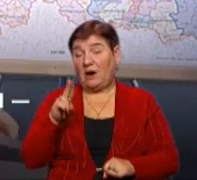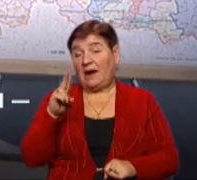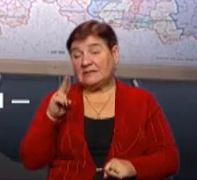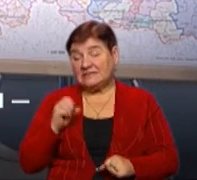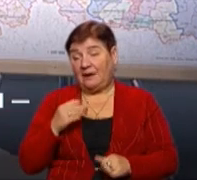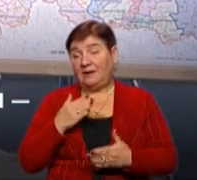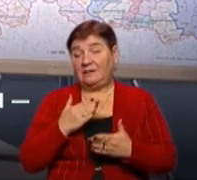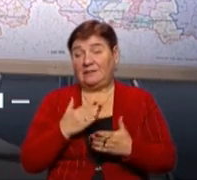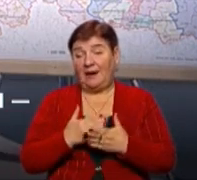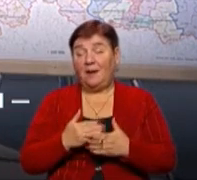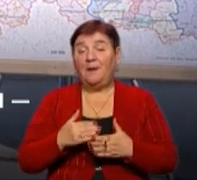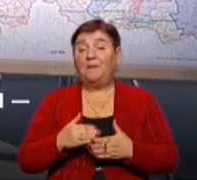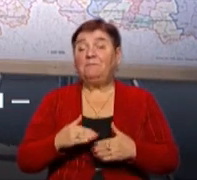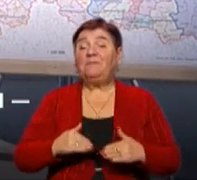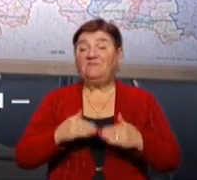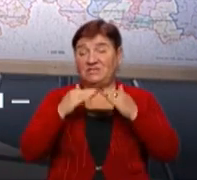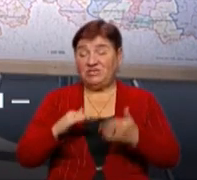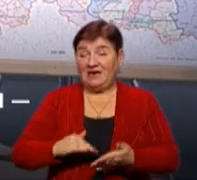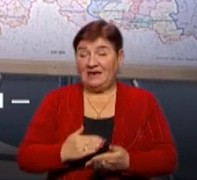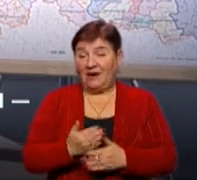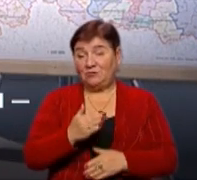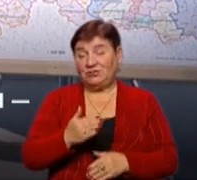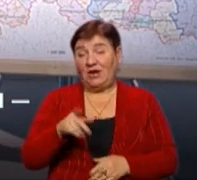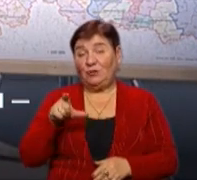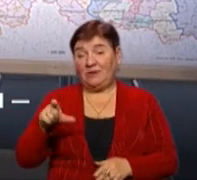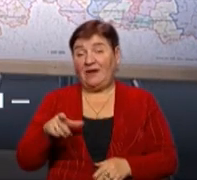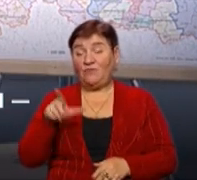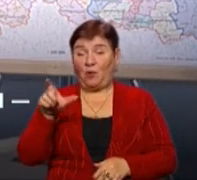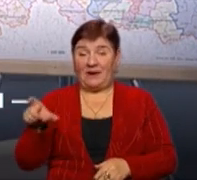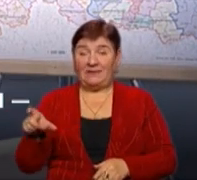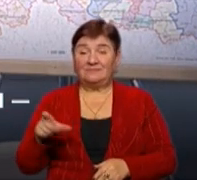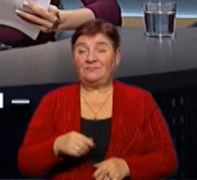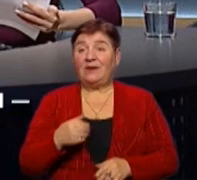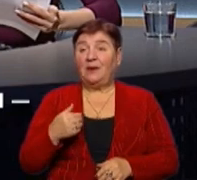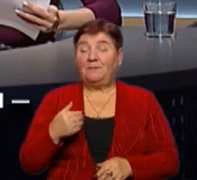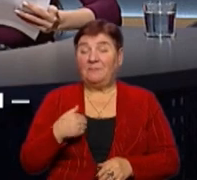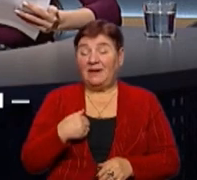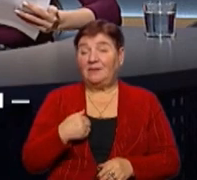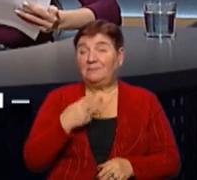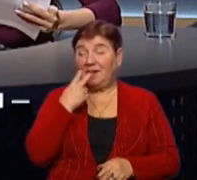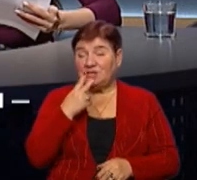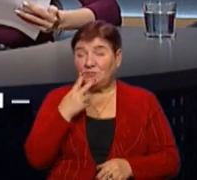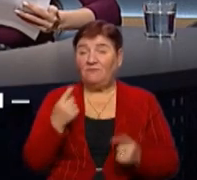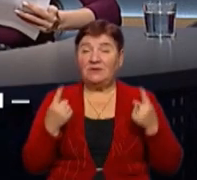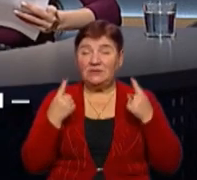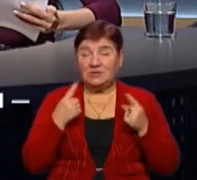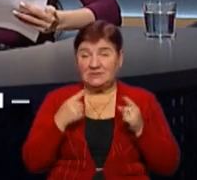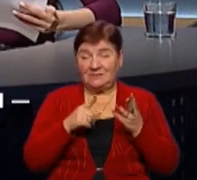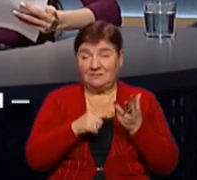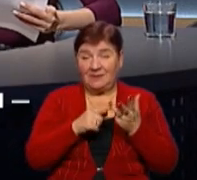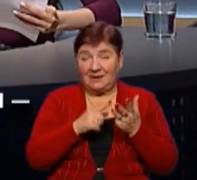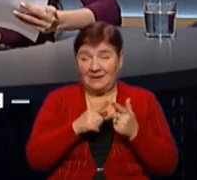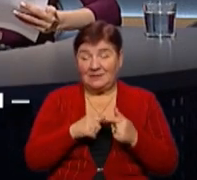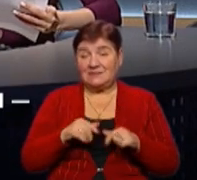є запорука підвищення якості рівня життя людей в громадах. Ми бачимо величезний перелік справ,